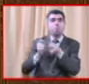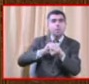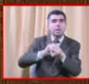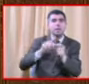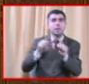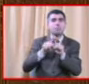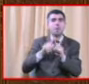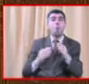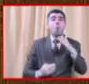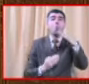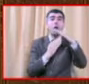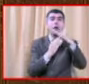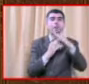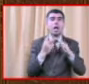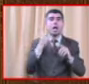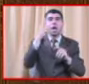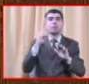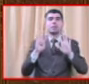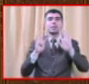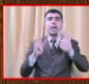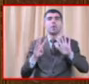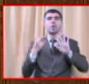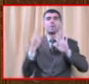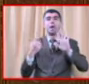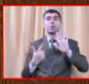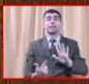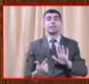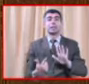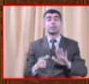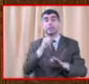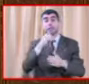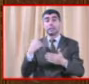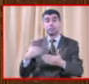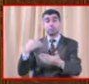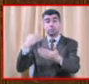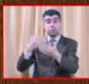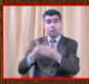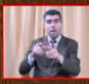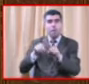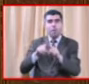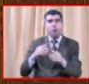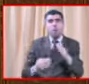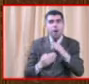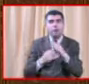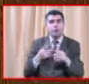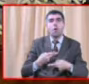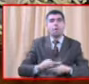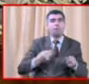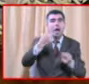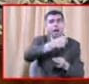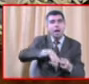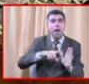اللي كان موقف من 1997، واللي اليوم جعل ضمن المعايير الأساسية هي معيار البحث العلمي. بالإضافة إلى ذلك،